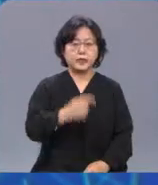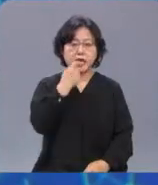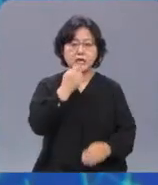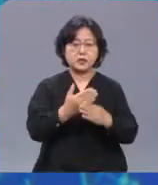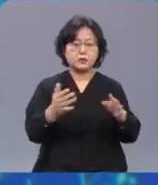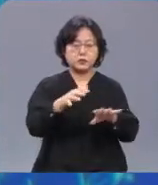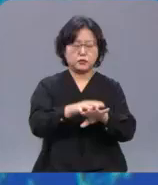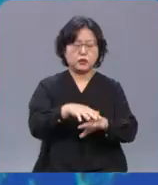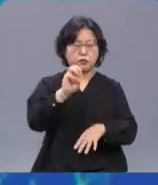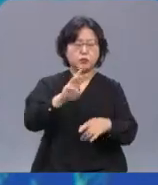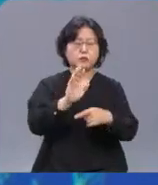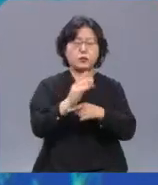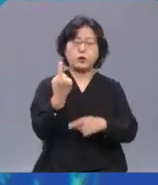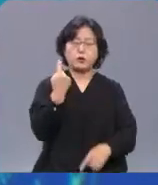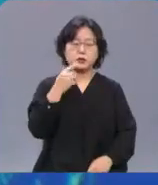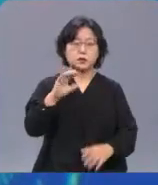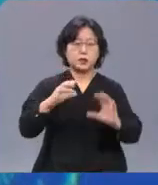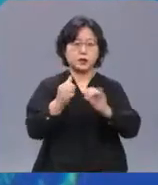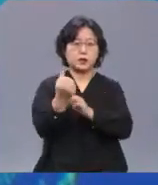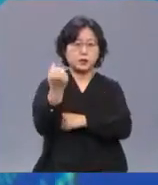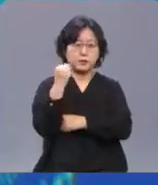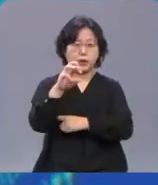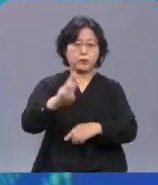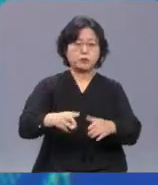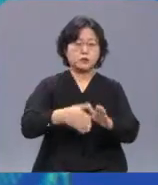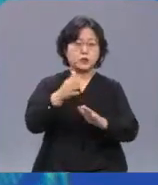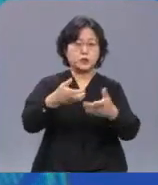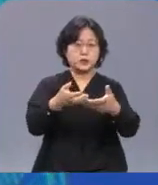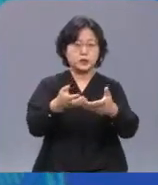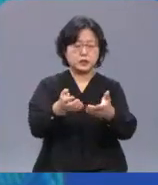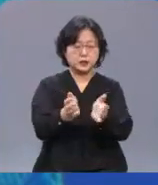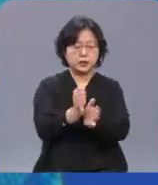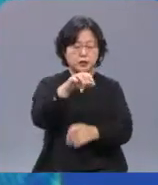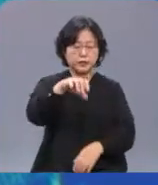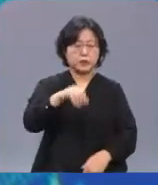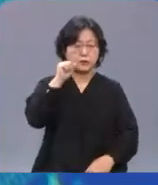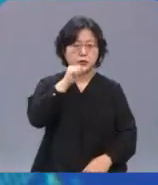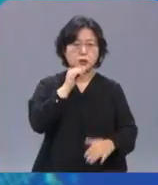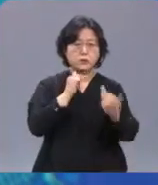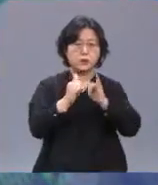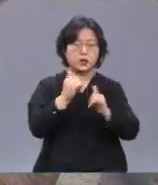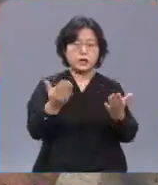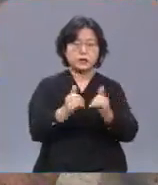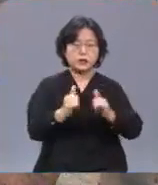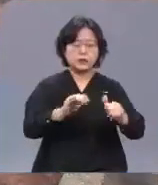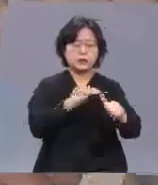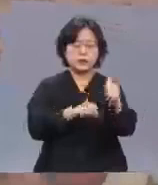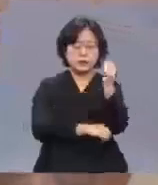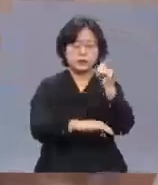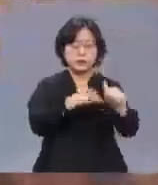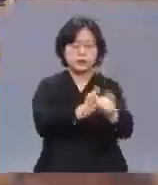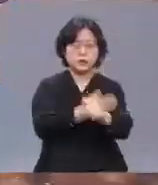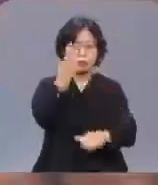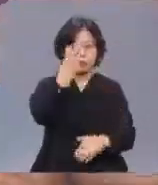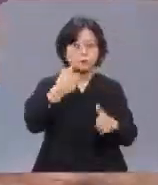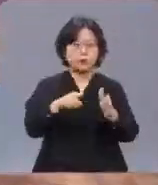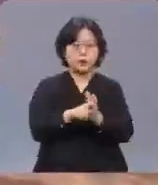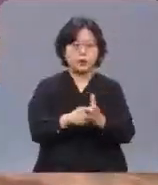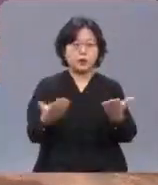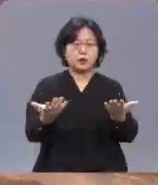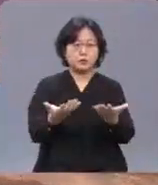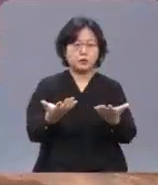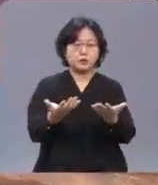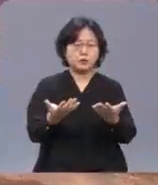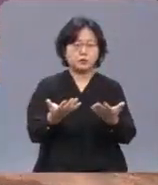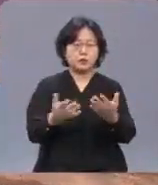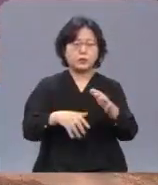민주노총 광주 본부가 어제 국민의힘 광주시당 앞에서 기자회견을 열고 노동자의 기본권 보장을 위한 노동개혁